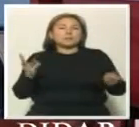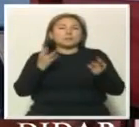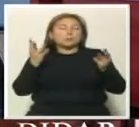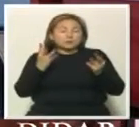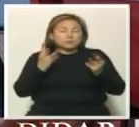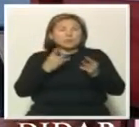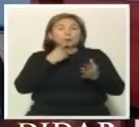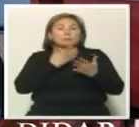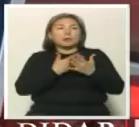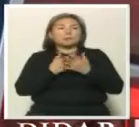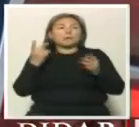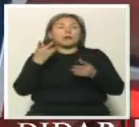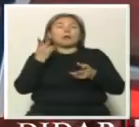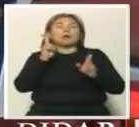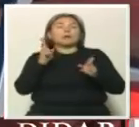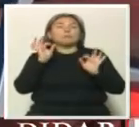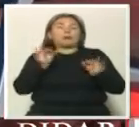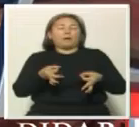раз продемонстрировали, как использовать